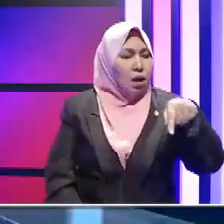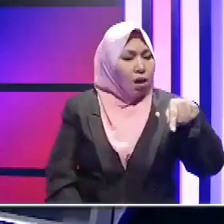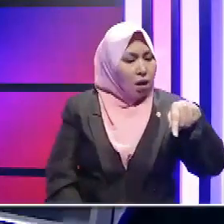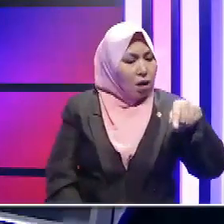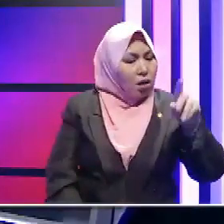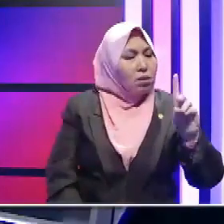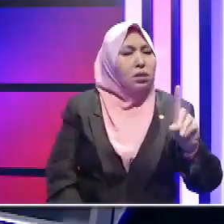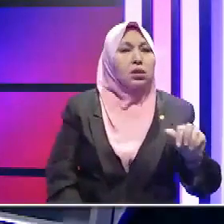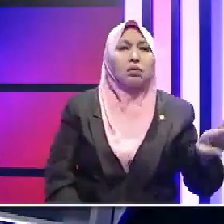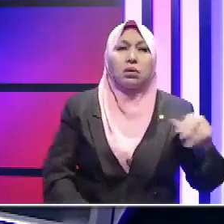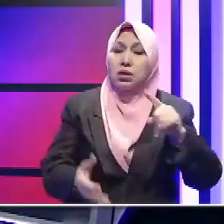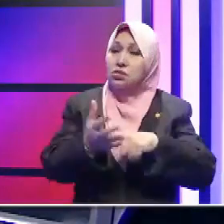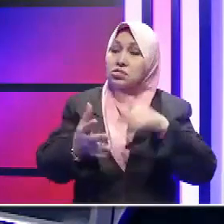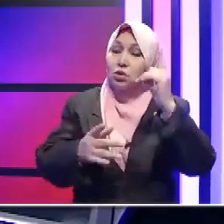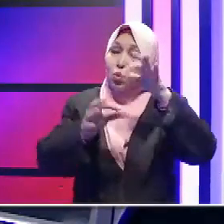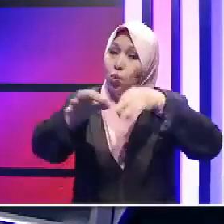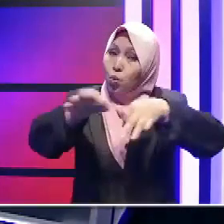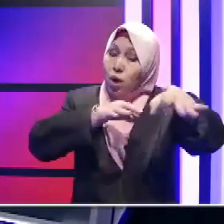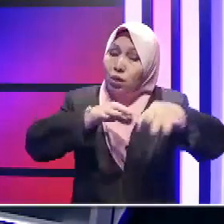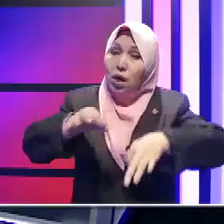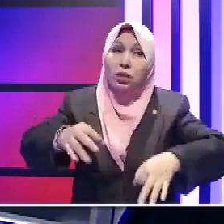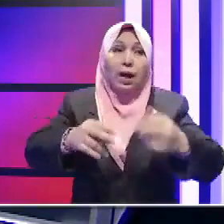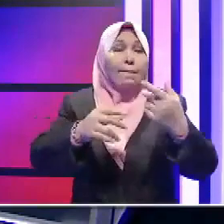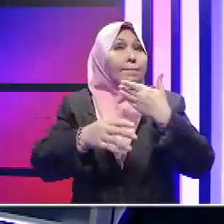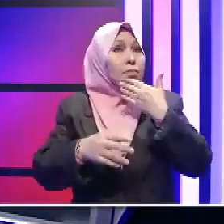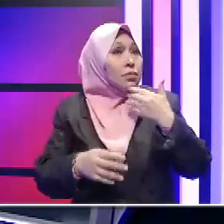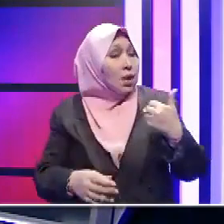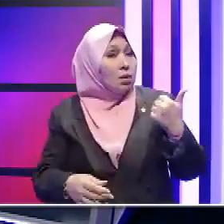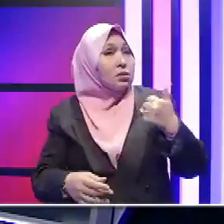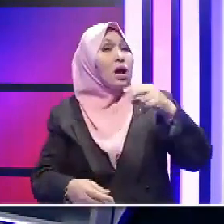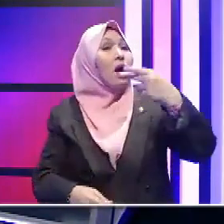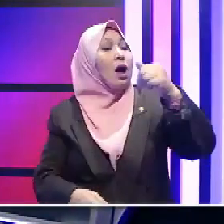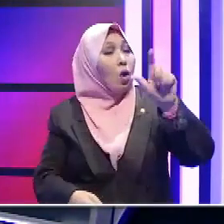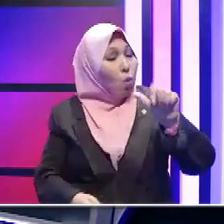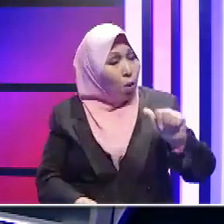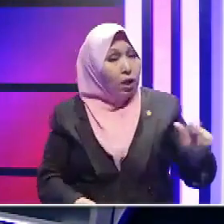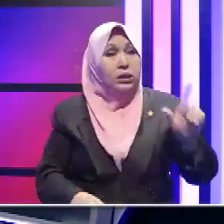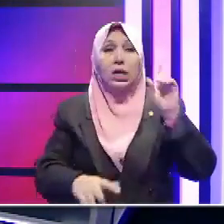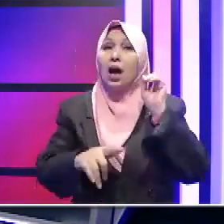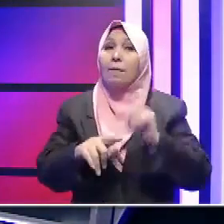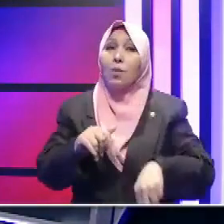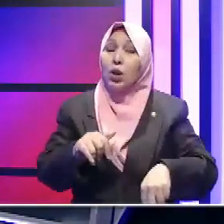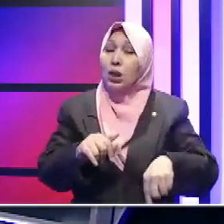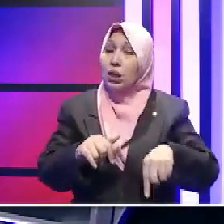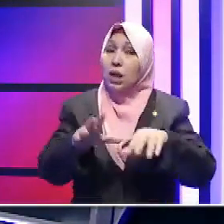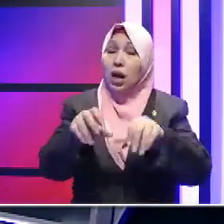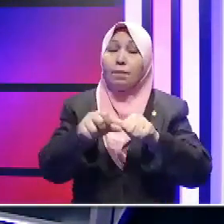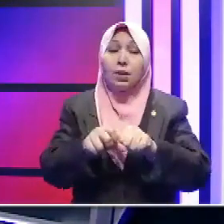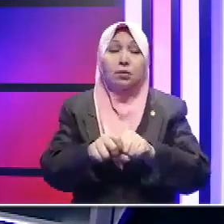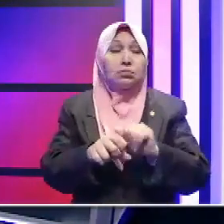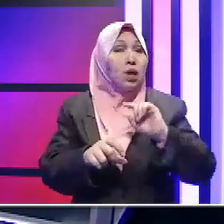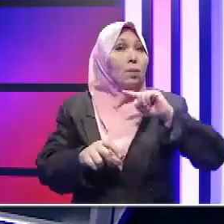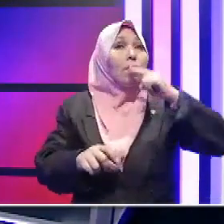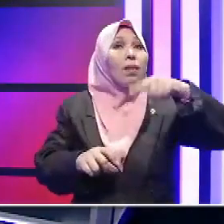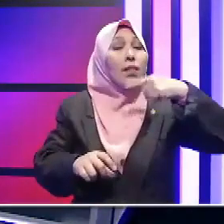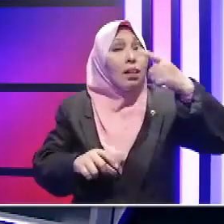Allah Masya ini satu uraiannya menarik Bagaimana perkataan Halo ini tidak boleh diambil secara literal bahkan kalau kita perhatikan